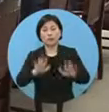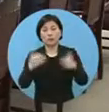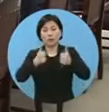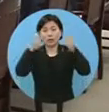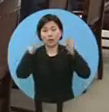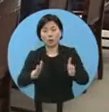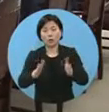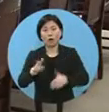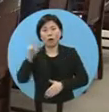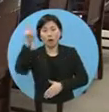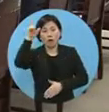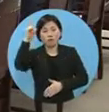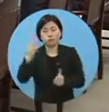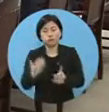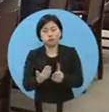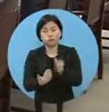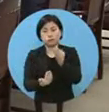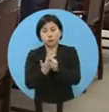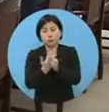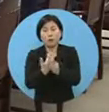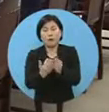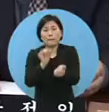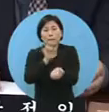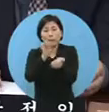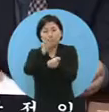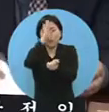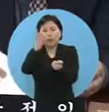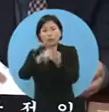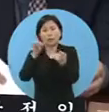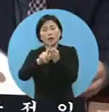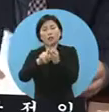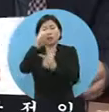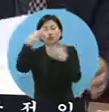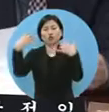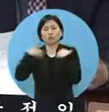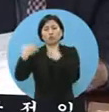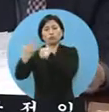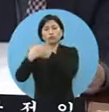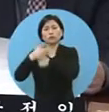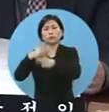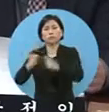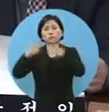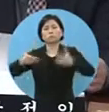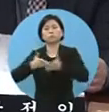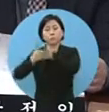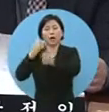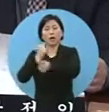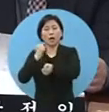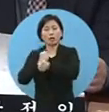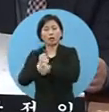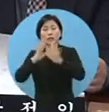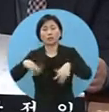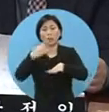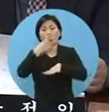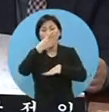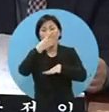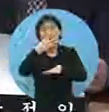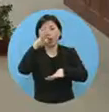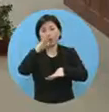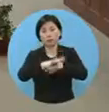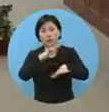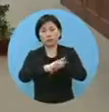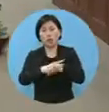이번 임시회에서는 가축 전염병의 항구적인 피해 예방을 위한 정부 지원 확대 촉구 건의안과 전라남도